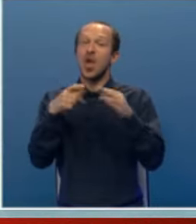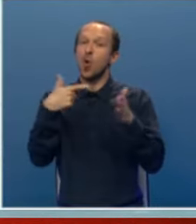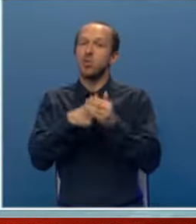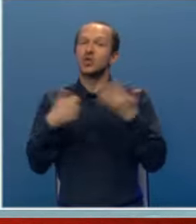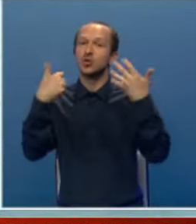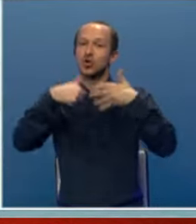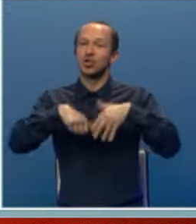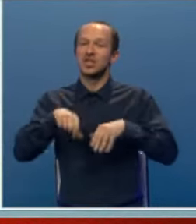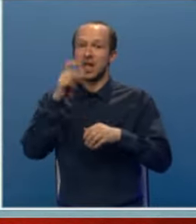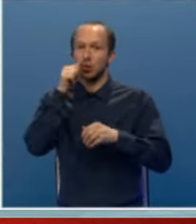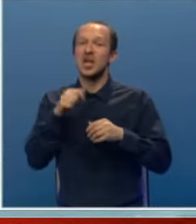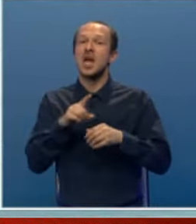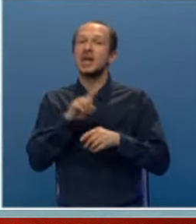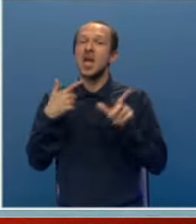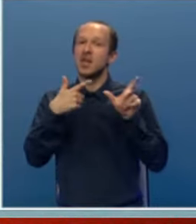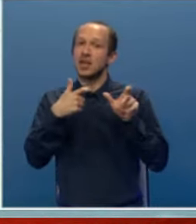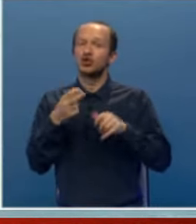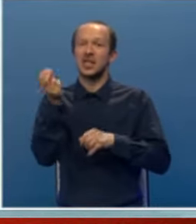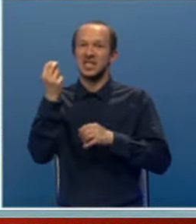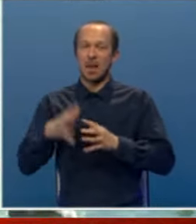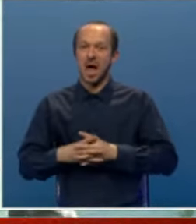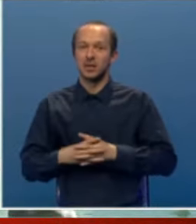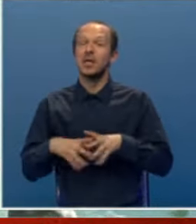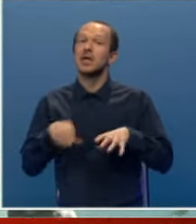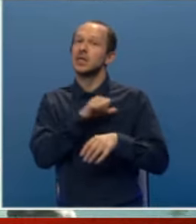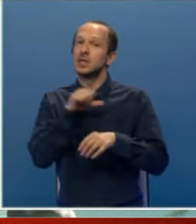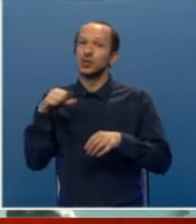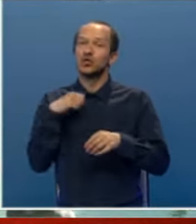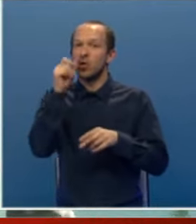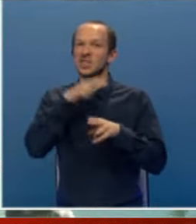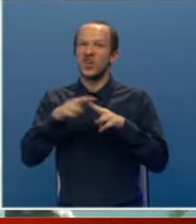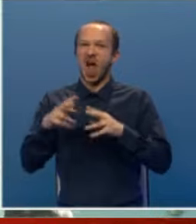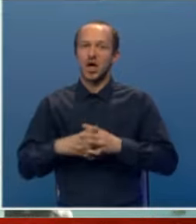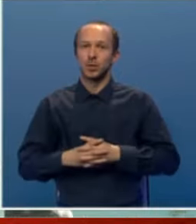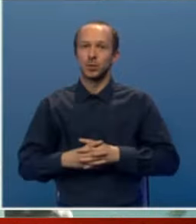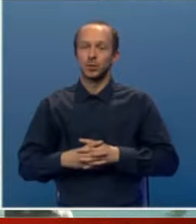su oko 6.000 nenaoružanih Srba, isključivo civila.